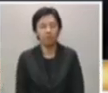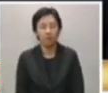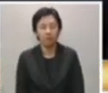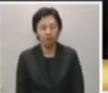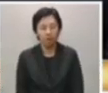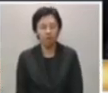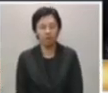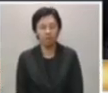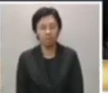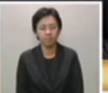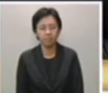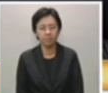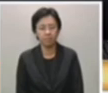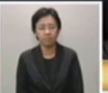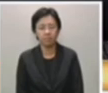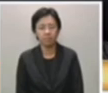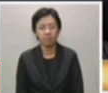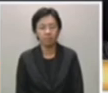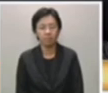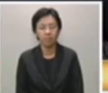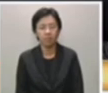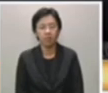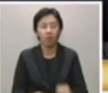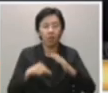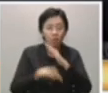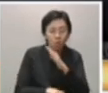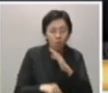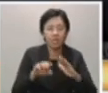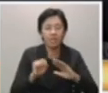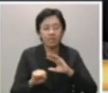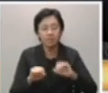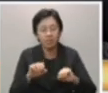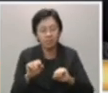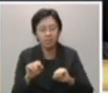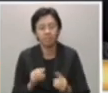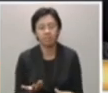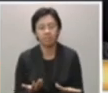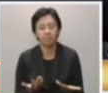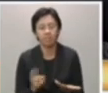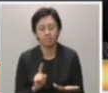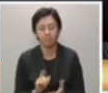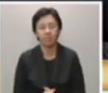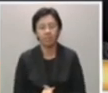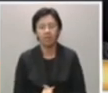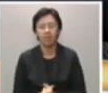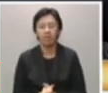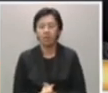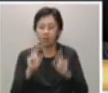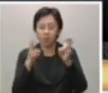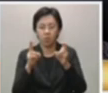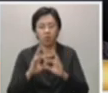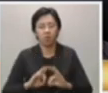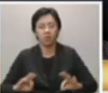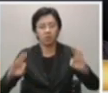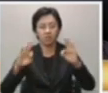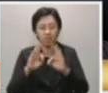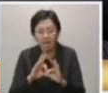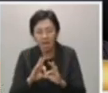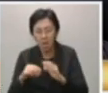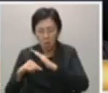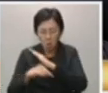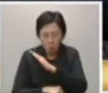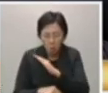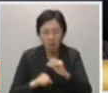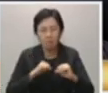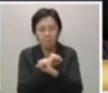จากการปราบปรามการธุรกิจคอร์รัปชันถูกยกให้เป็นวาระแห่งชาติจึงเป็นเพียง